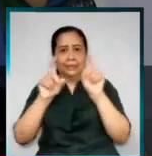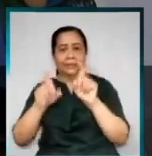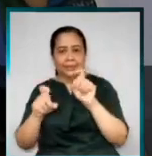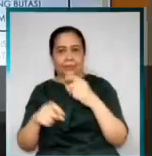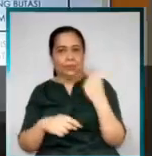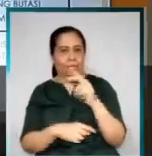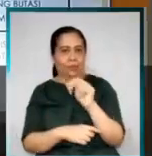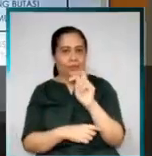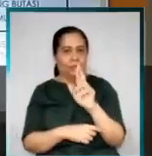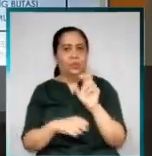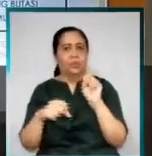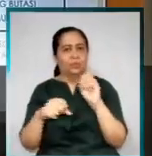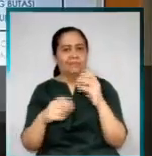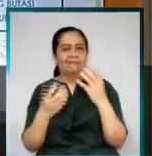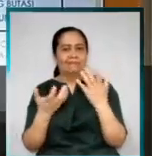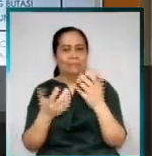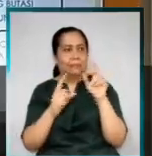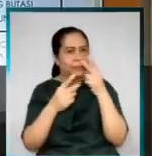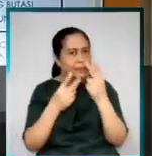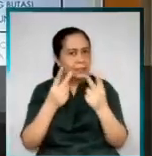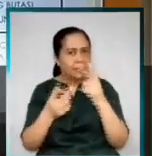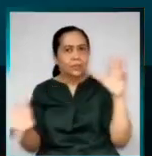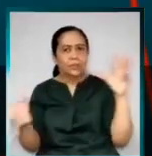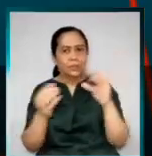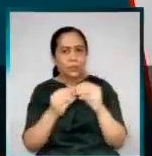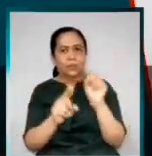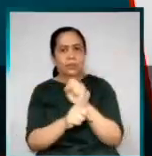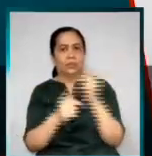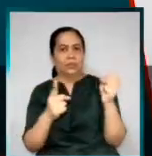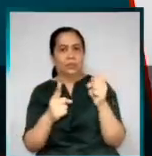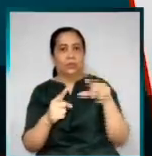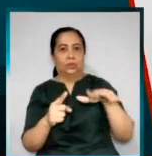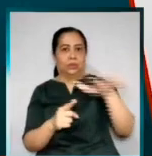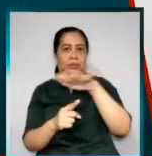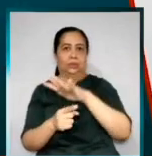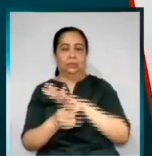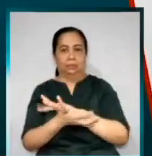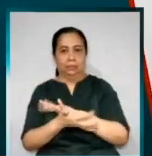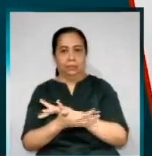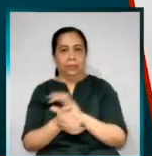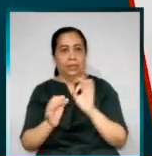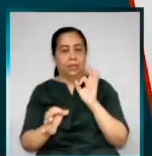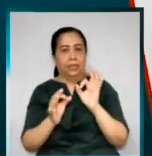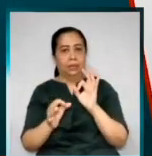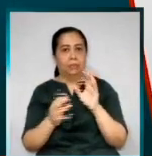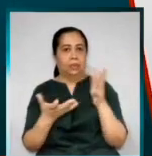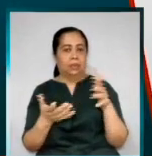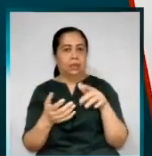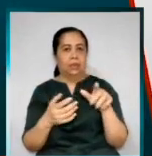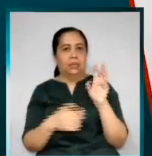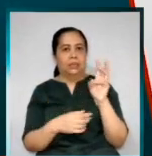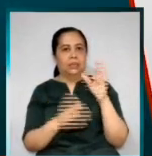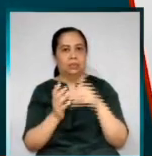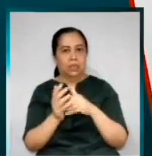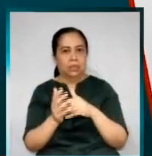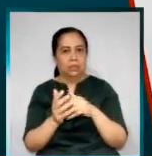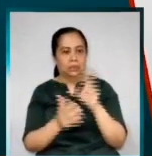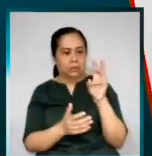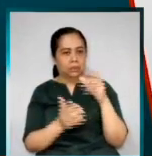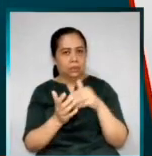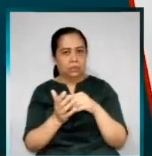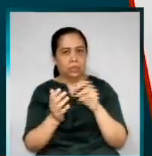kahit papano makita ang kabuuang sitwasyon ng pandemya. Pag nag-test tayo ng 60,000, tapos 6,000 lang din yung